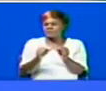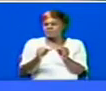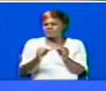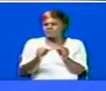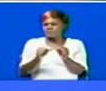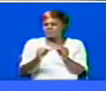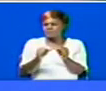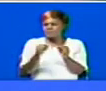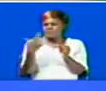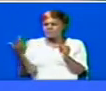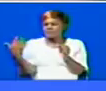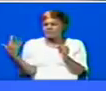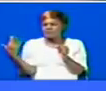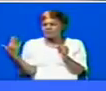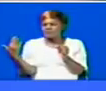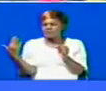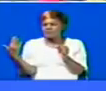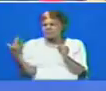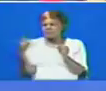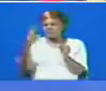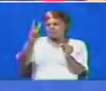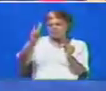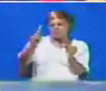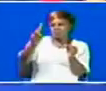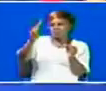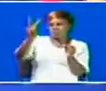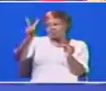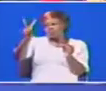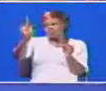mambo labda matatu manne muhimu.